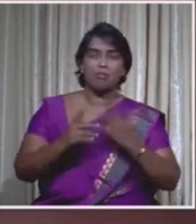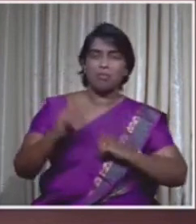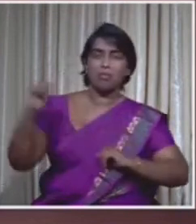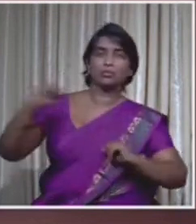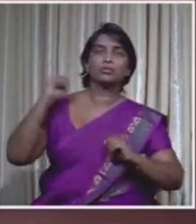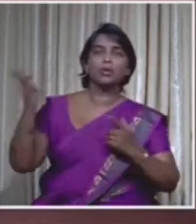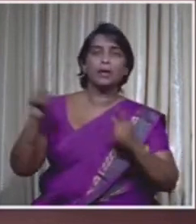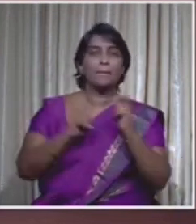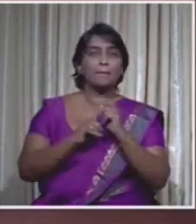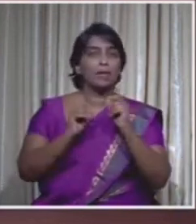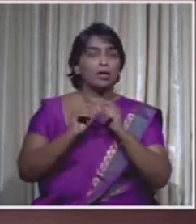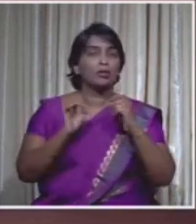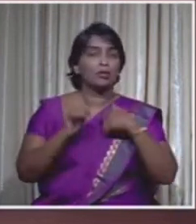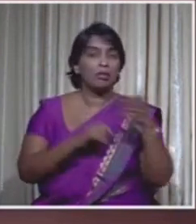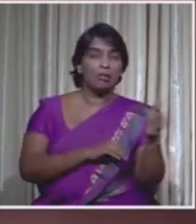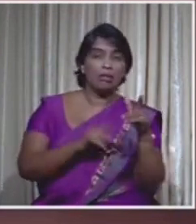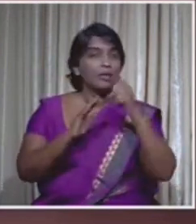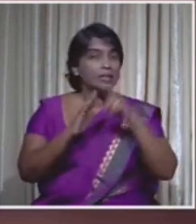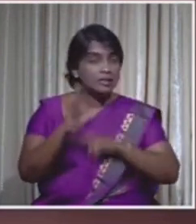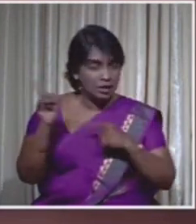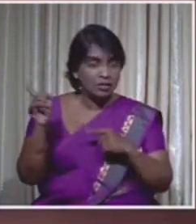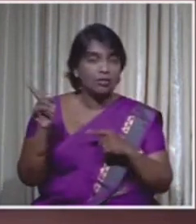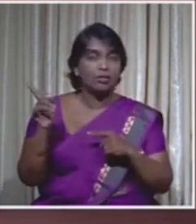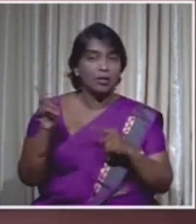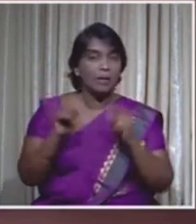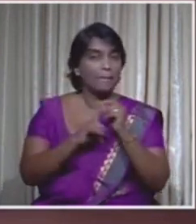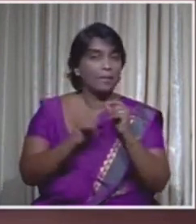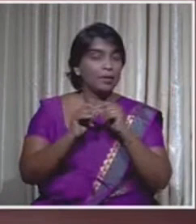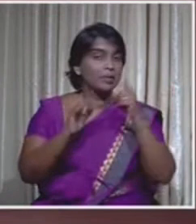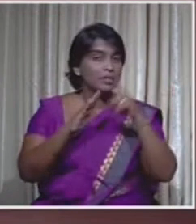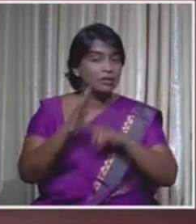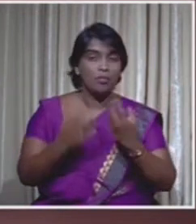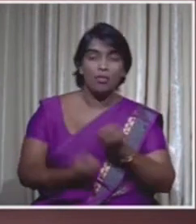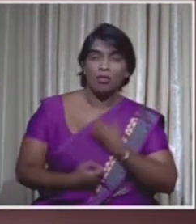නේ. පීබී ජයසුන්දර අතේ නැටවෙන ජනාධිපතිවරයෙක් ඉන්නේ. නේ පීබී ජයසුන්දරගේ